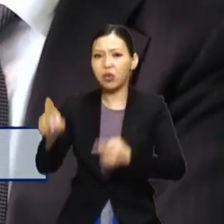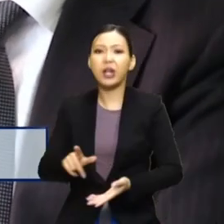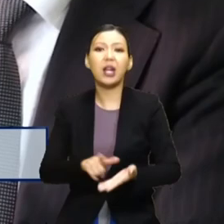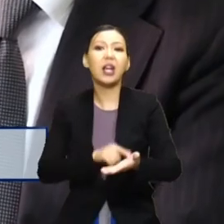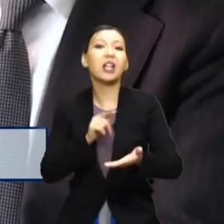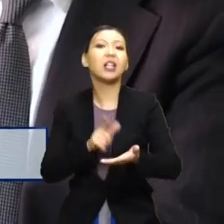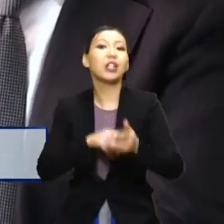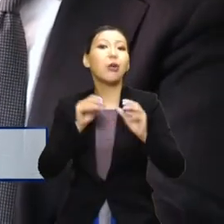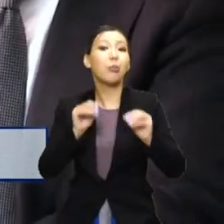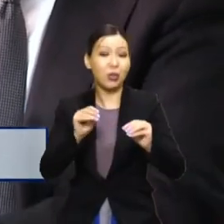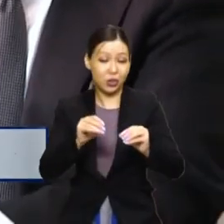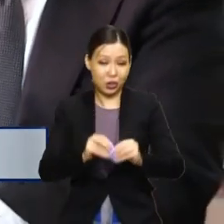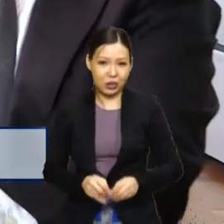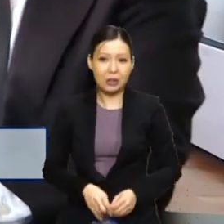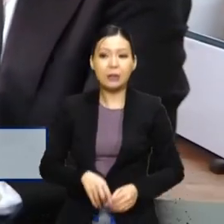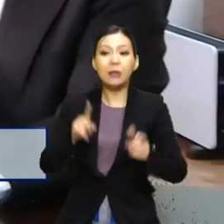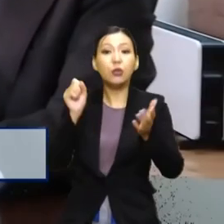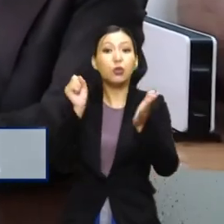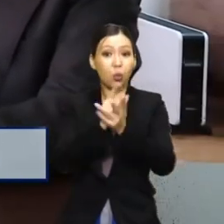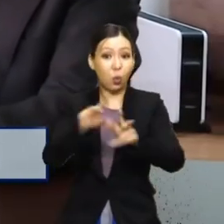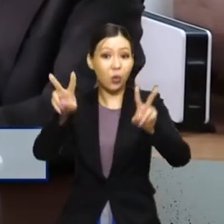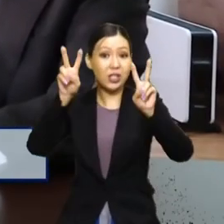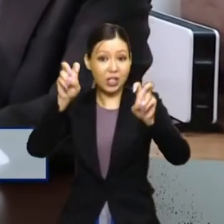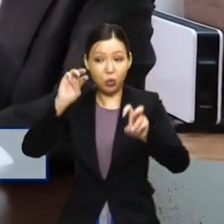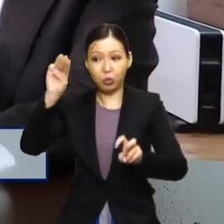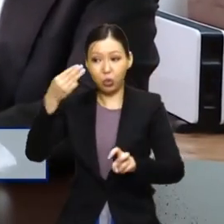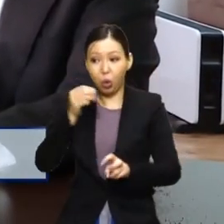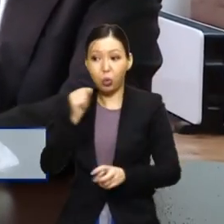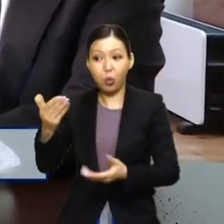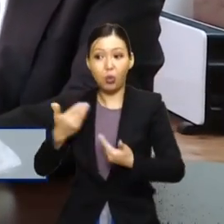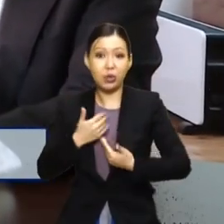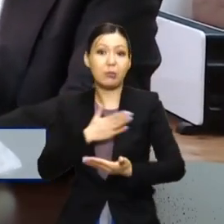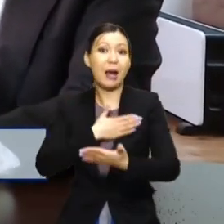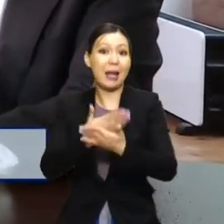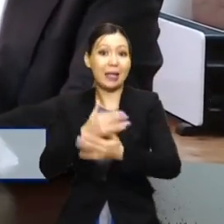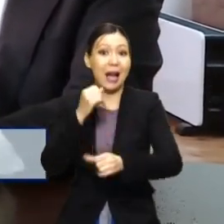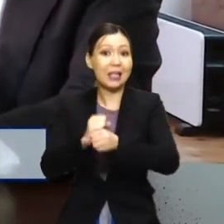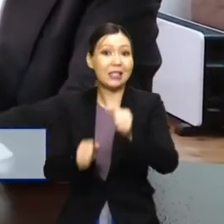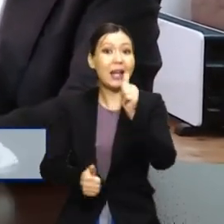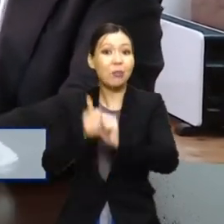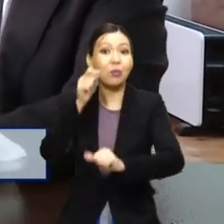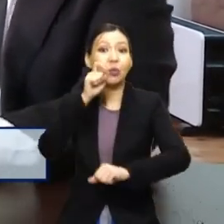харж байгаа. За маш чухал зүйл бидний тодорхойлгосон. Танд баярлалаа, ажилд амжилт хүсье.